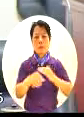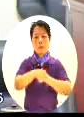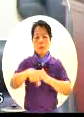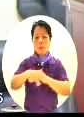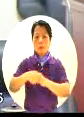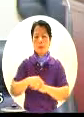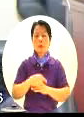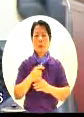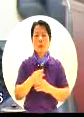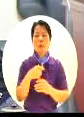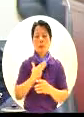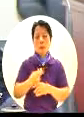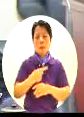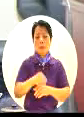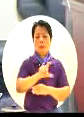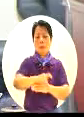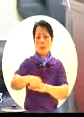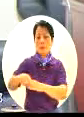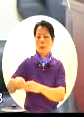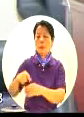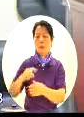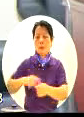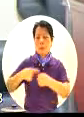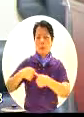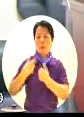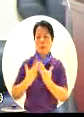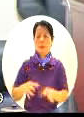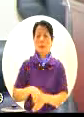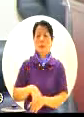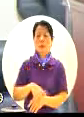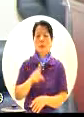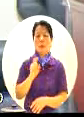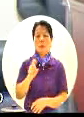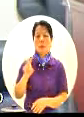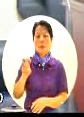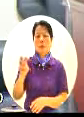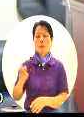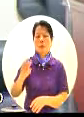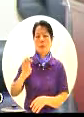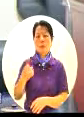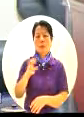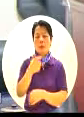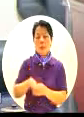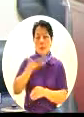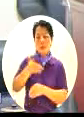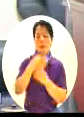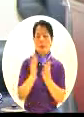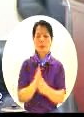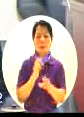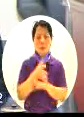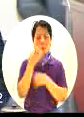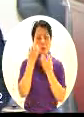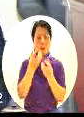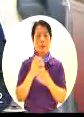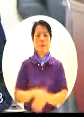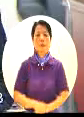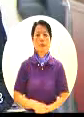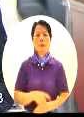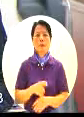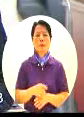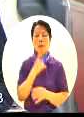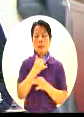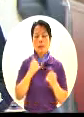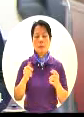人摆哈，都探过了怎么办哈？真的有时候真的超乎我们想象哈。那除了人